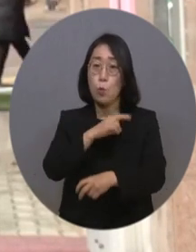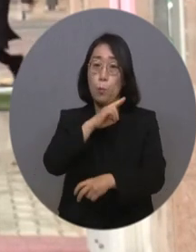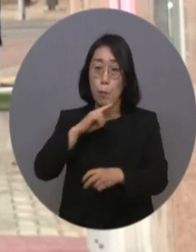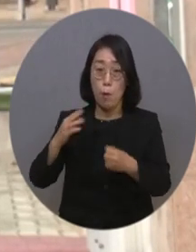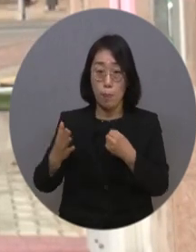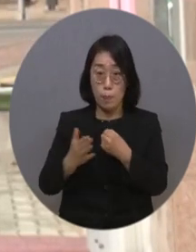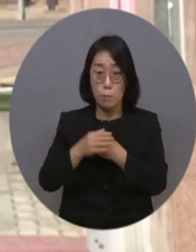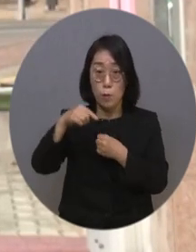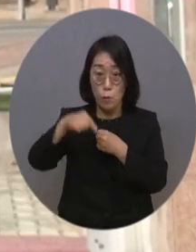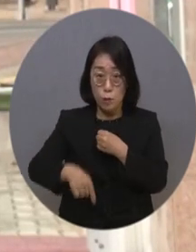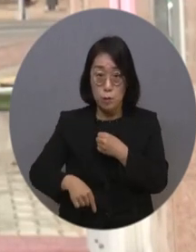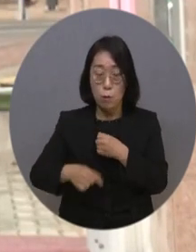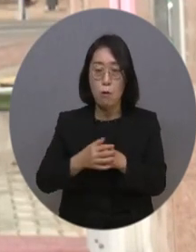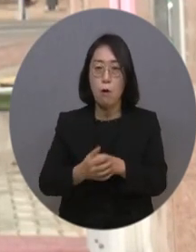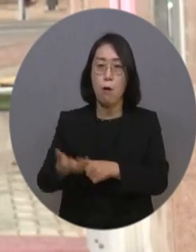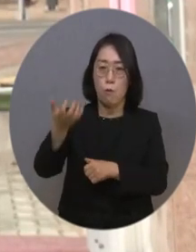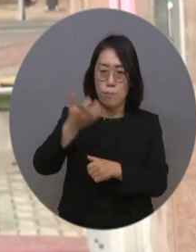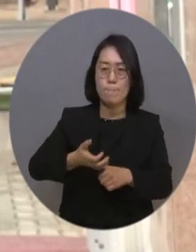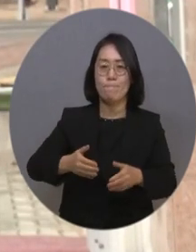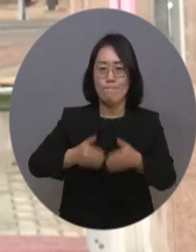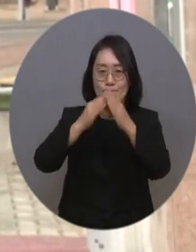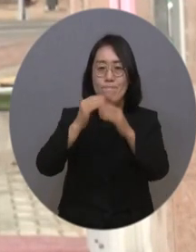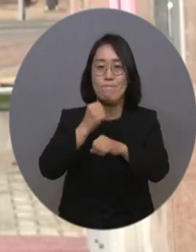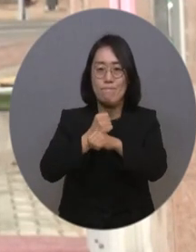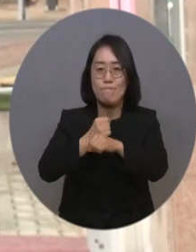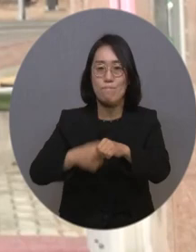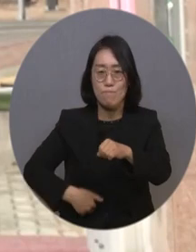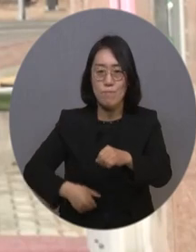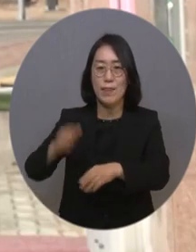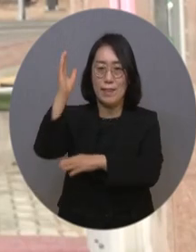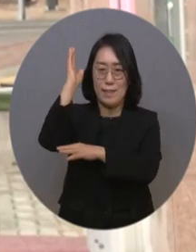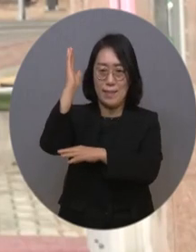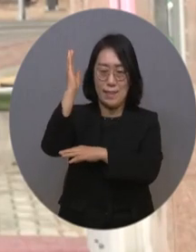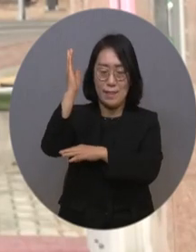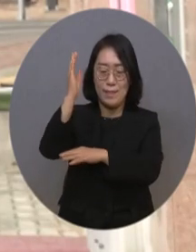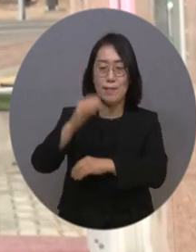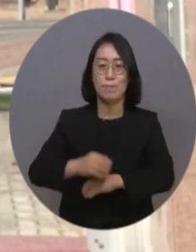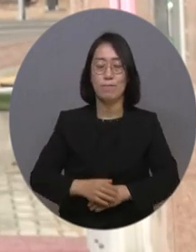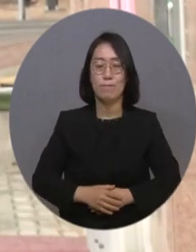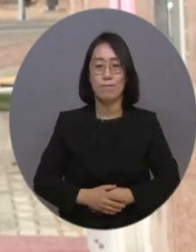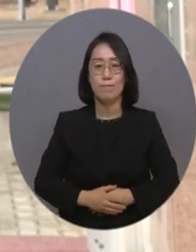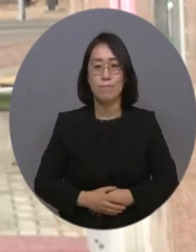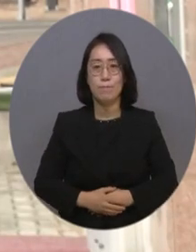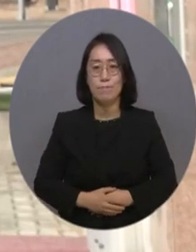바탕으로 강원특수교육원 유치에 총력을 다하겠다고 밝혔습니다. 복지TV 뉴스 전우주입니다.